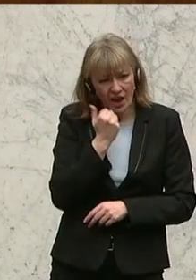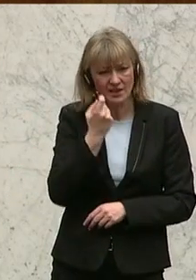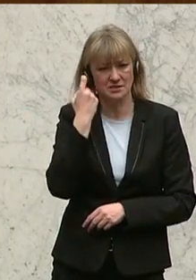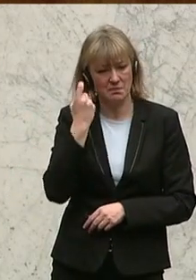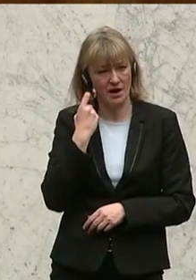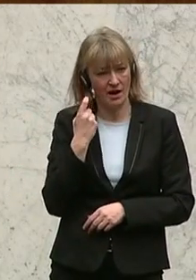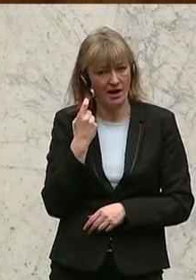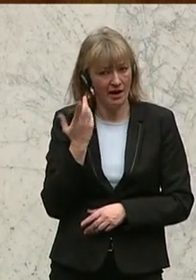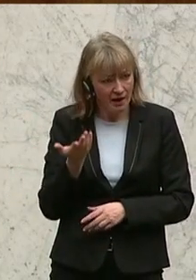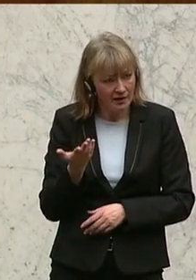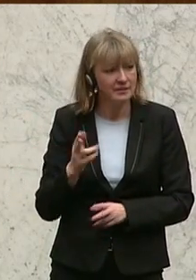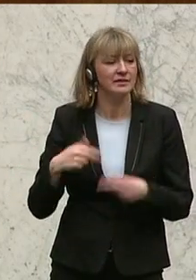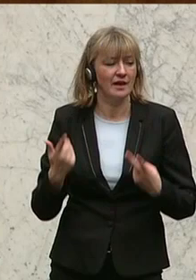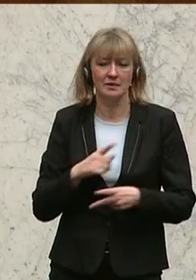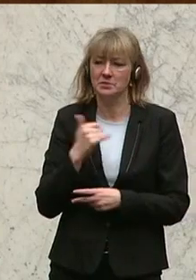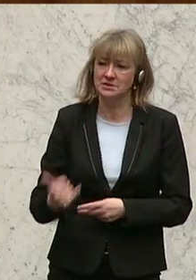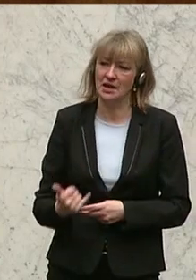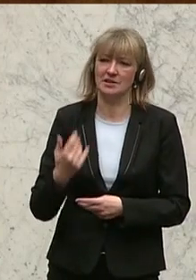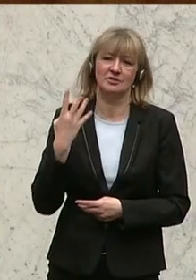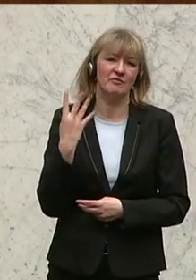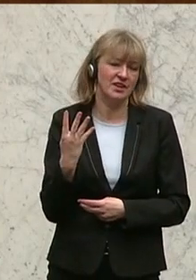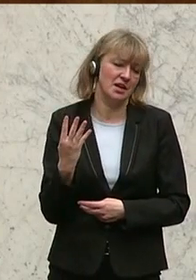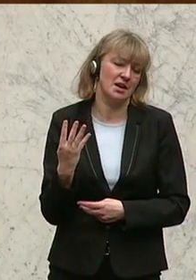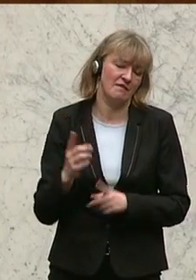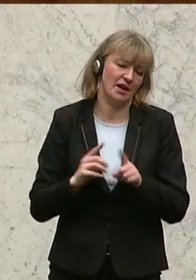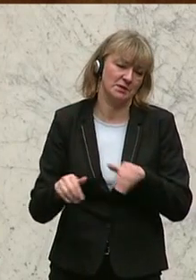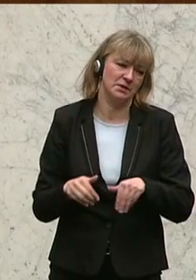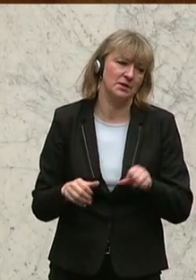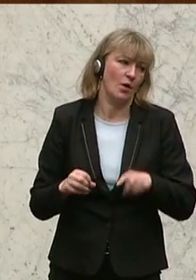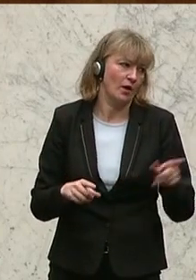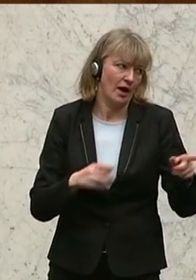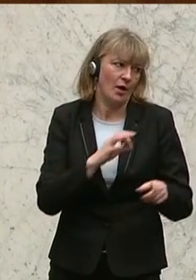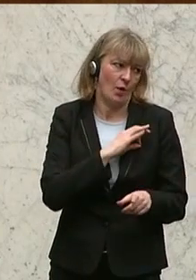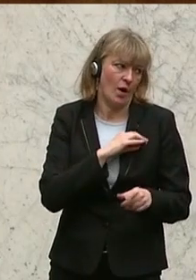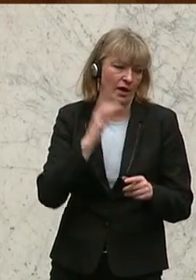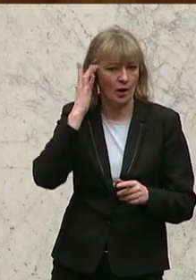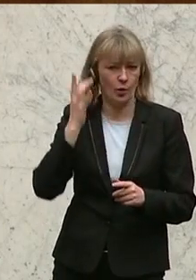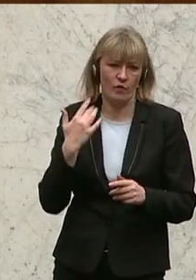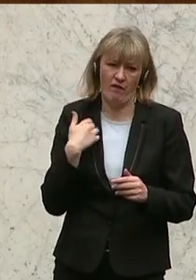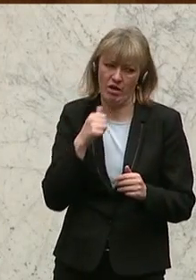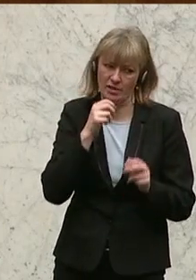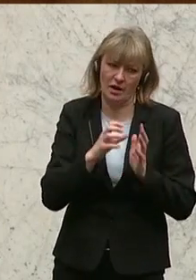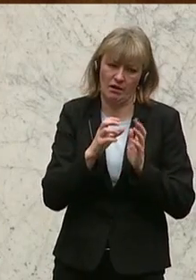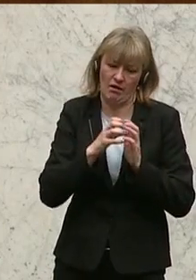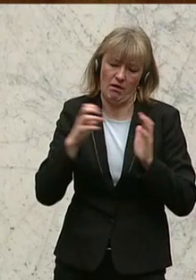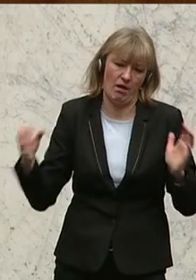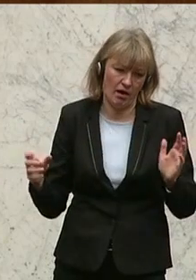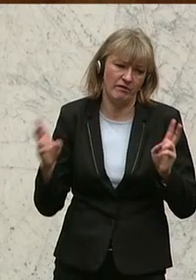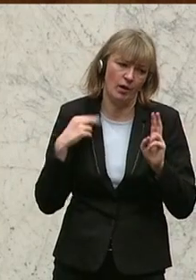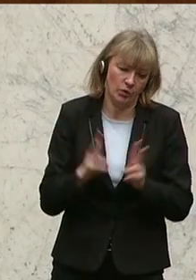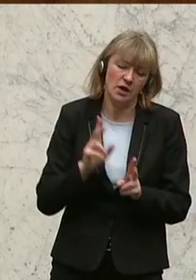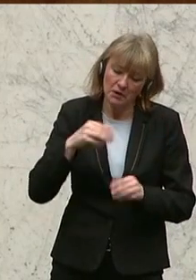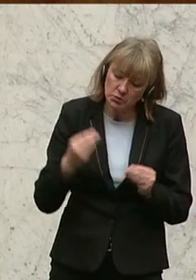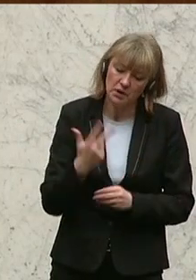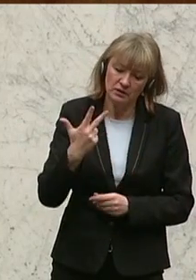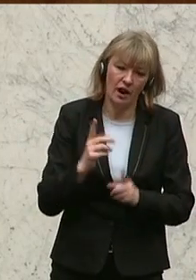hätten schon bisher 4 Verkehrsminister, gut, der Kollege Klug war jetzt nicht so lange im Amt, aber sagen wir, zumindest 3